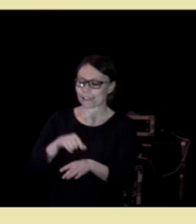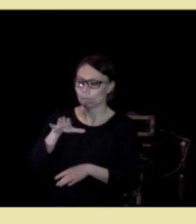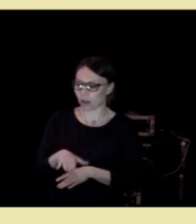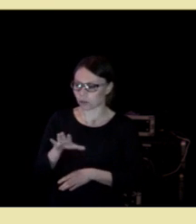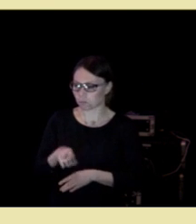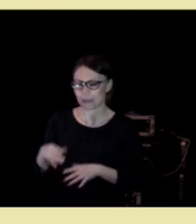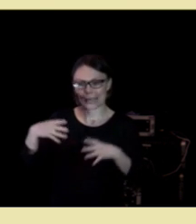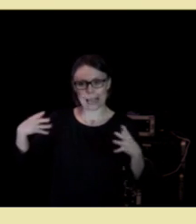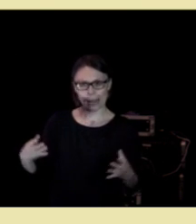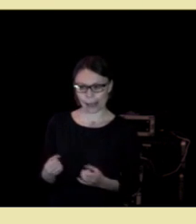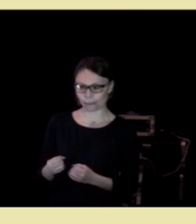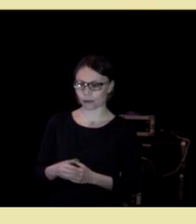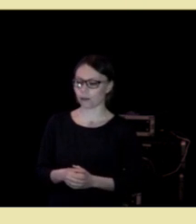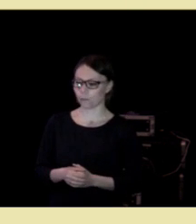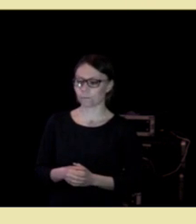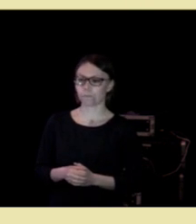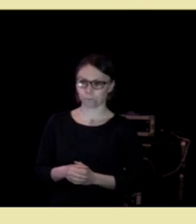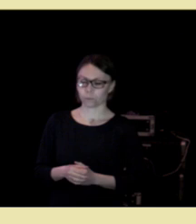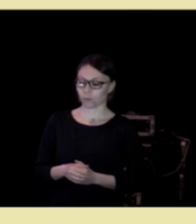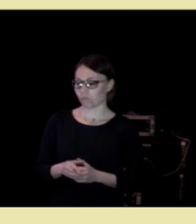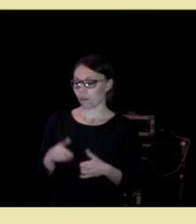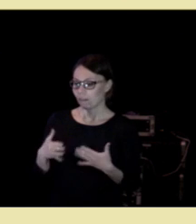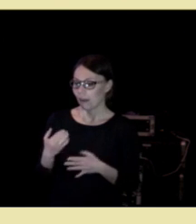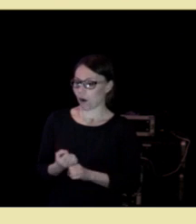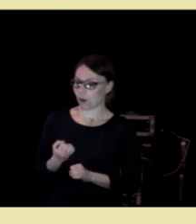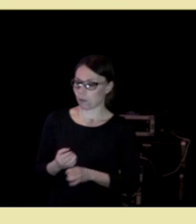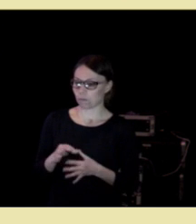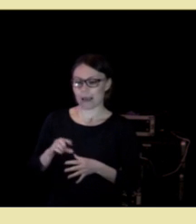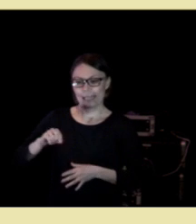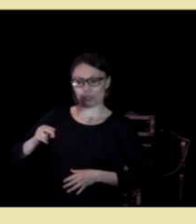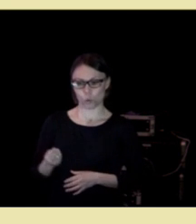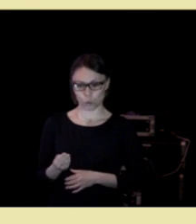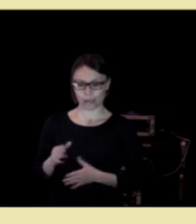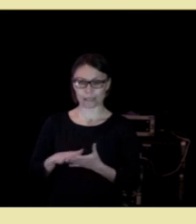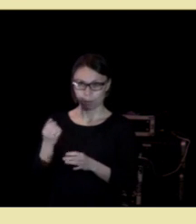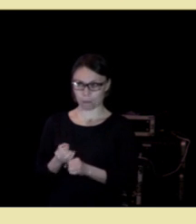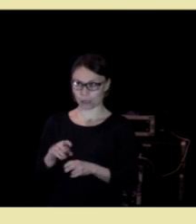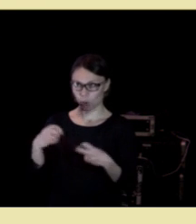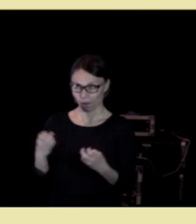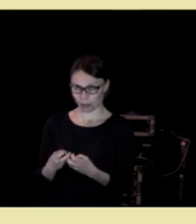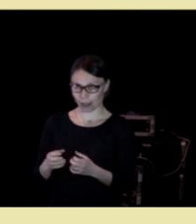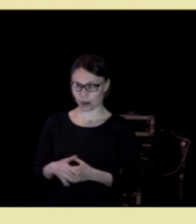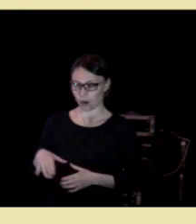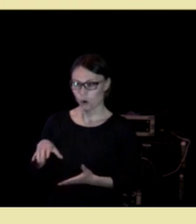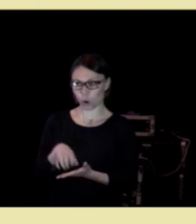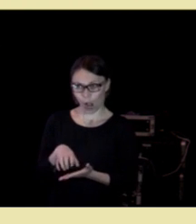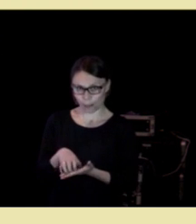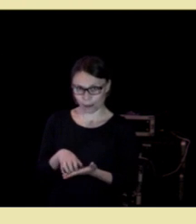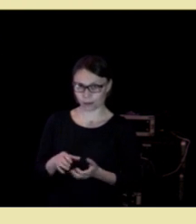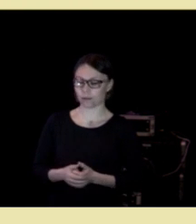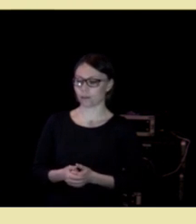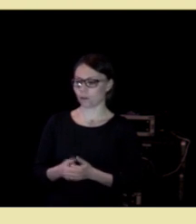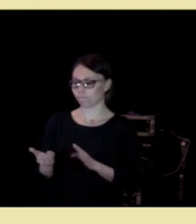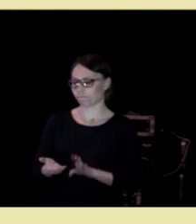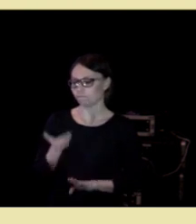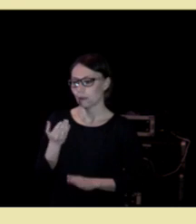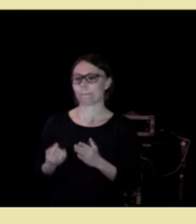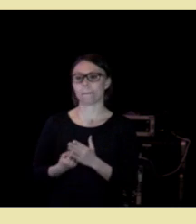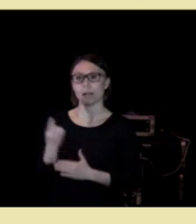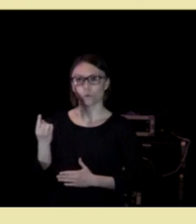helhet. Og de fikk et arbeid I SU, samarbeidsutvalget, det lokale, og de fikk fram en